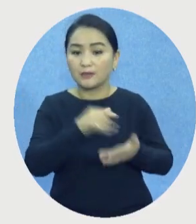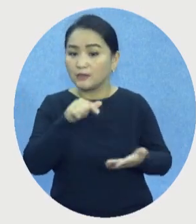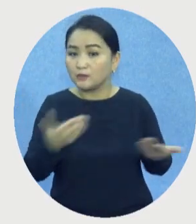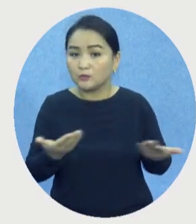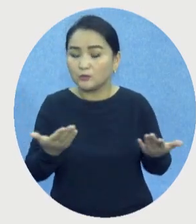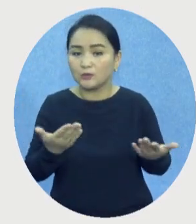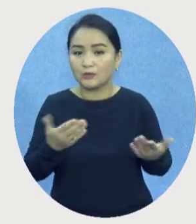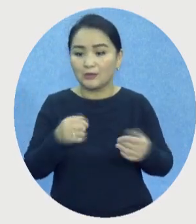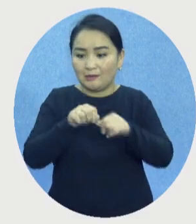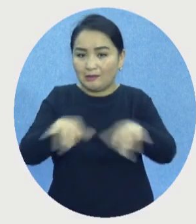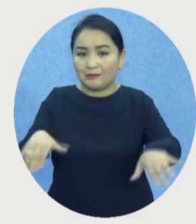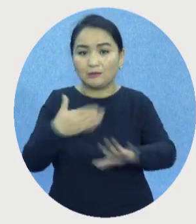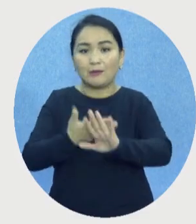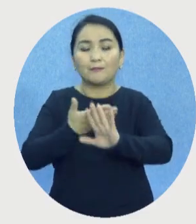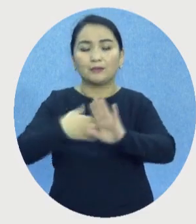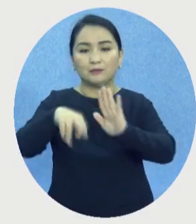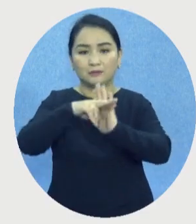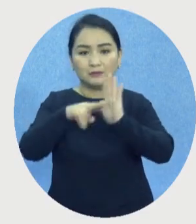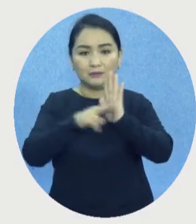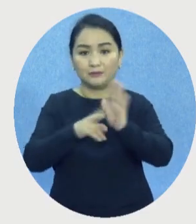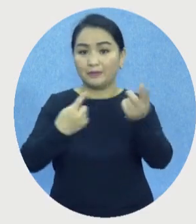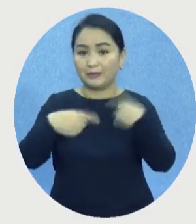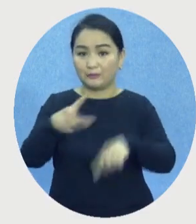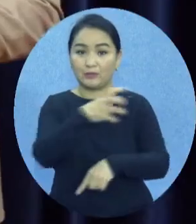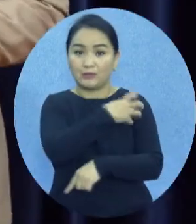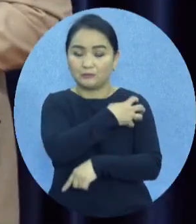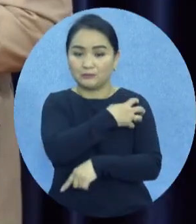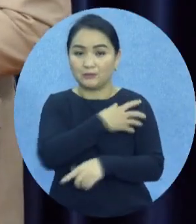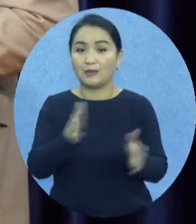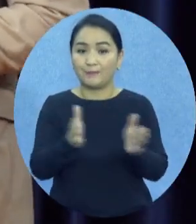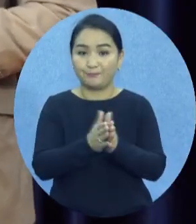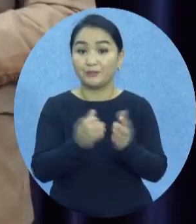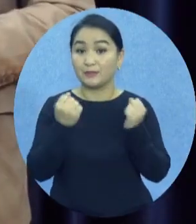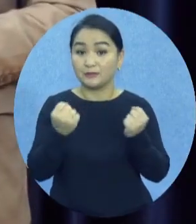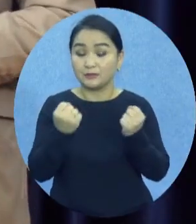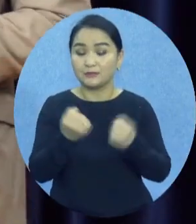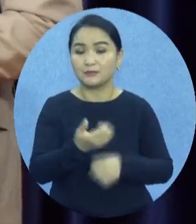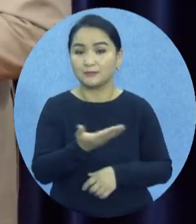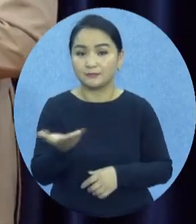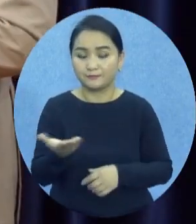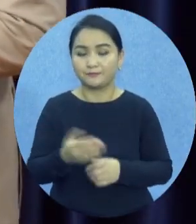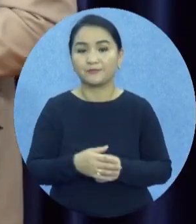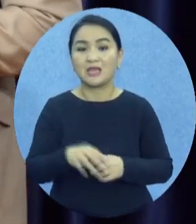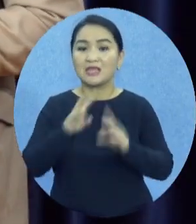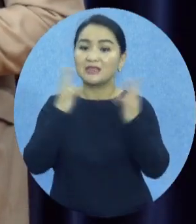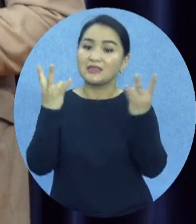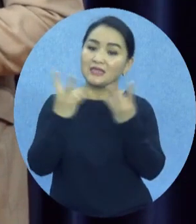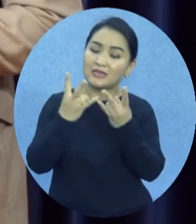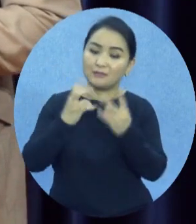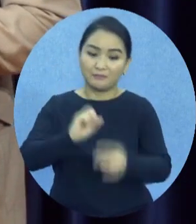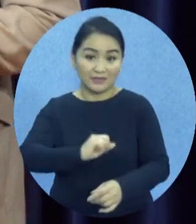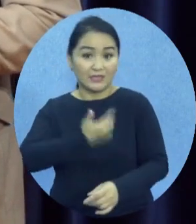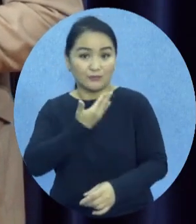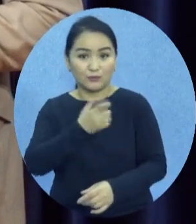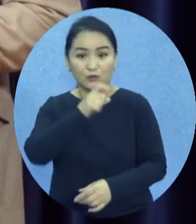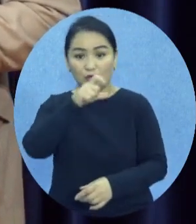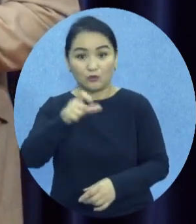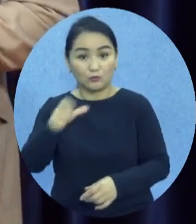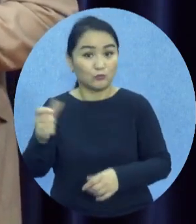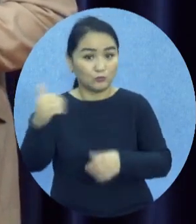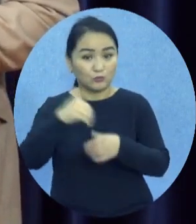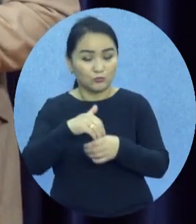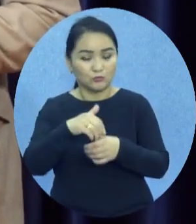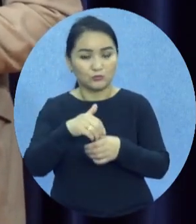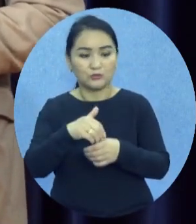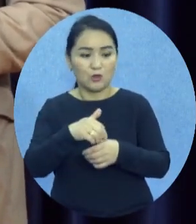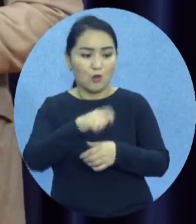баримтлах, хариуцлагатай байх энэ зүйл дээр хамтдаа хичээцгээе. Ялангуяа нийгмийн өвчтэй насныхан. За энэ насныхан бол эргээд хүүхдүүддээ, ахмадуудаа